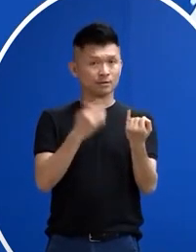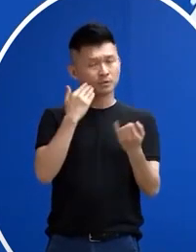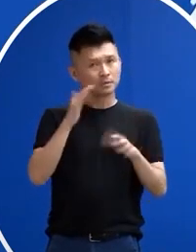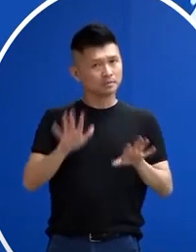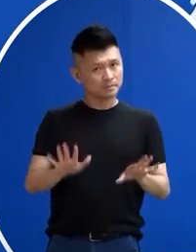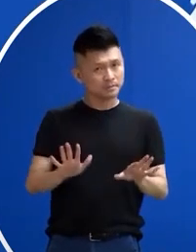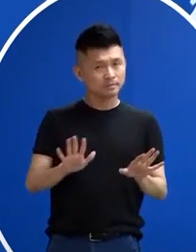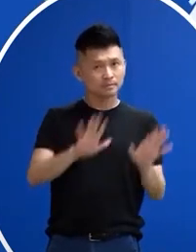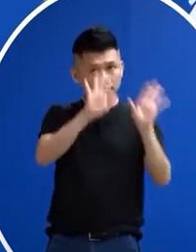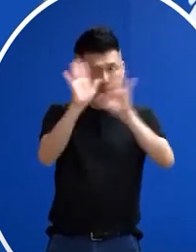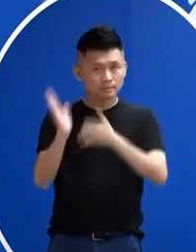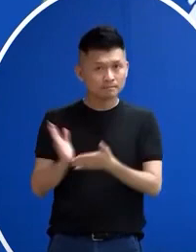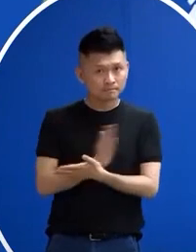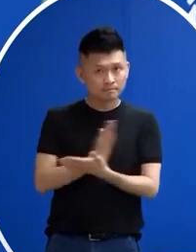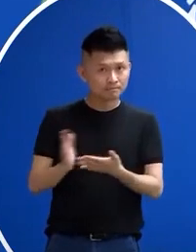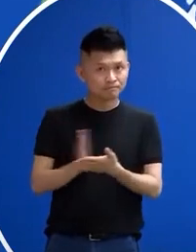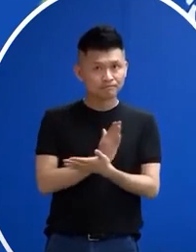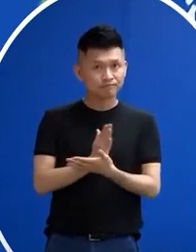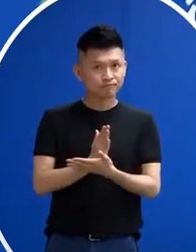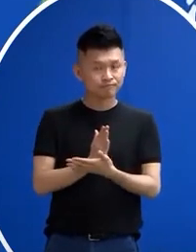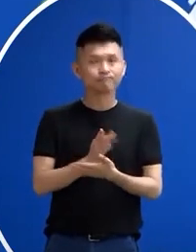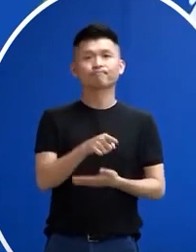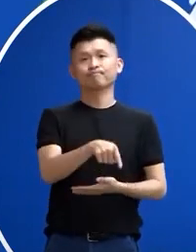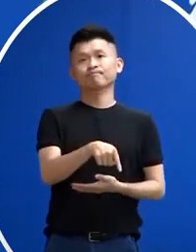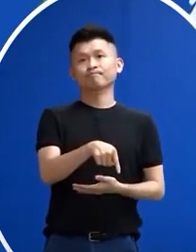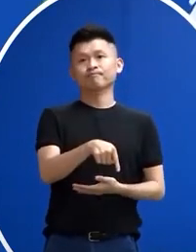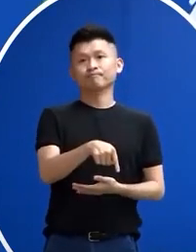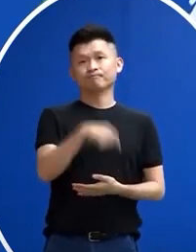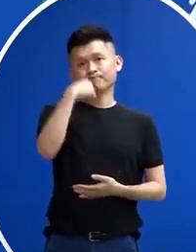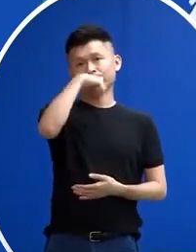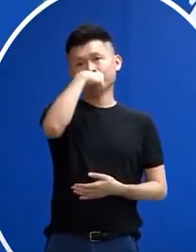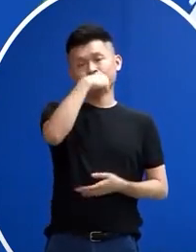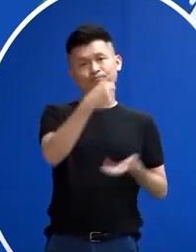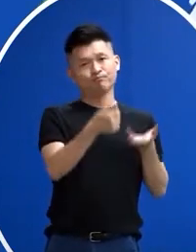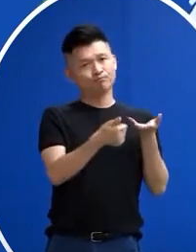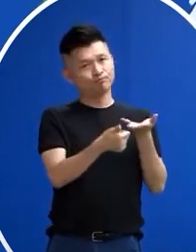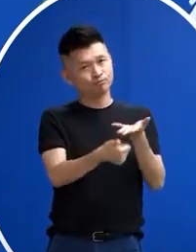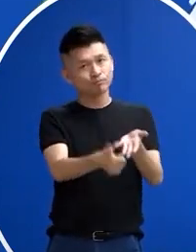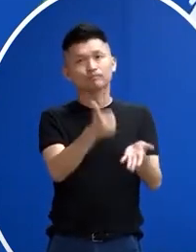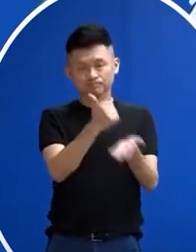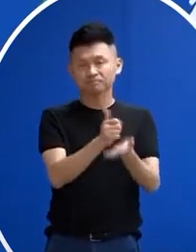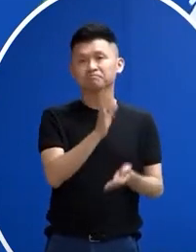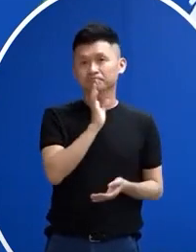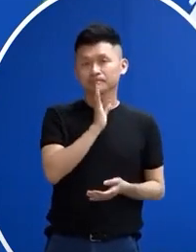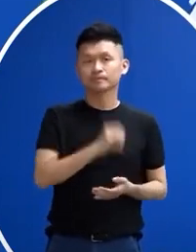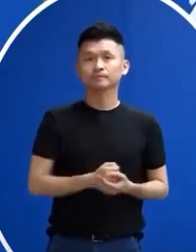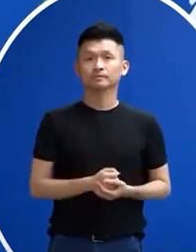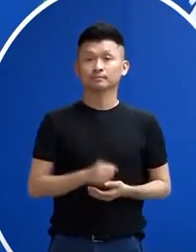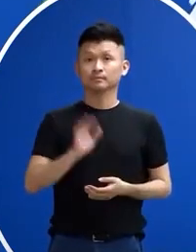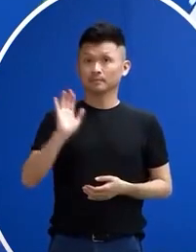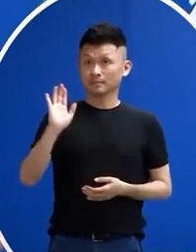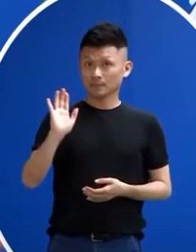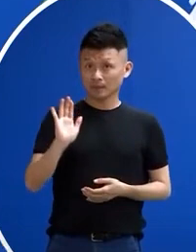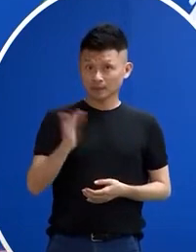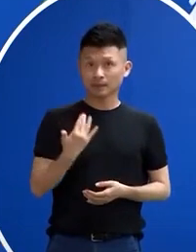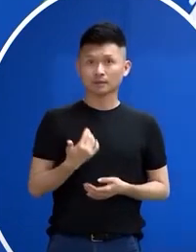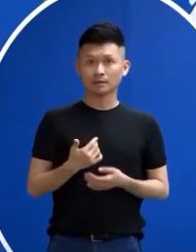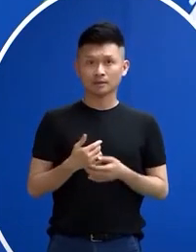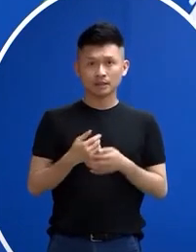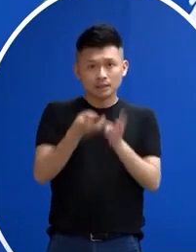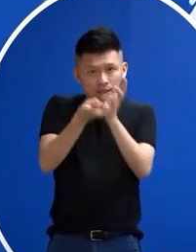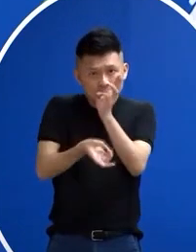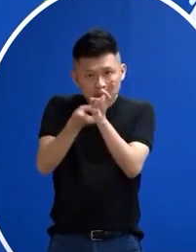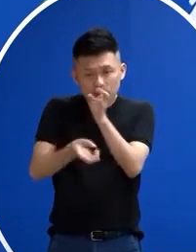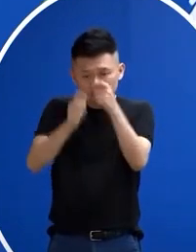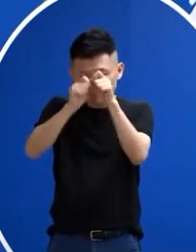前这样情况，那是当然是列在我们的一个本土的案例嘛，不过因为还没有真正的